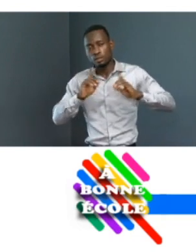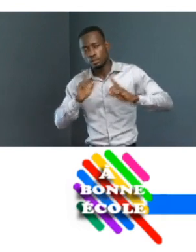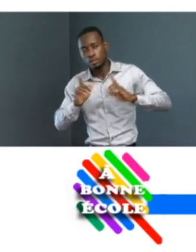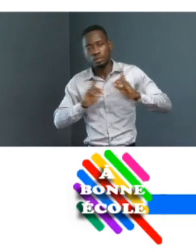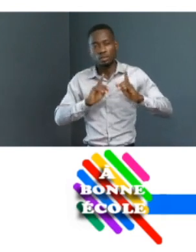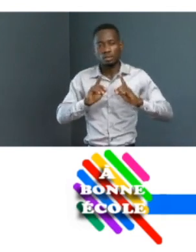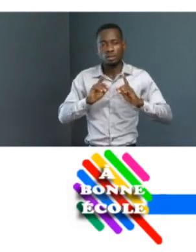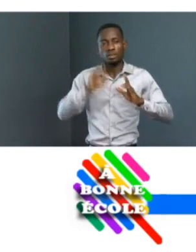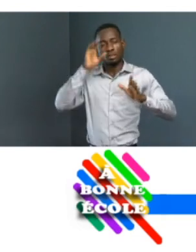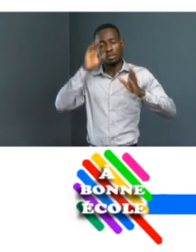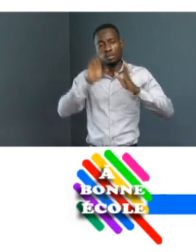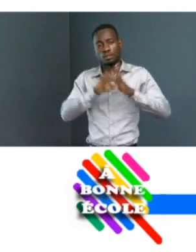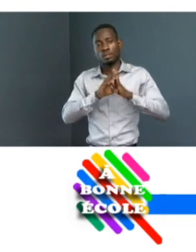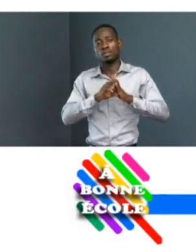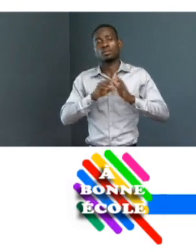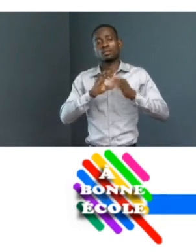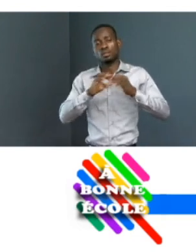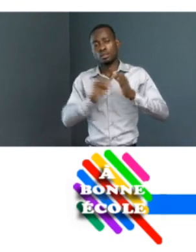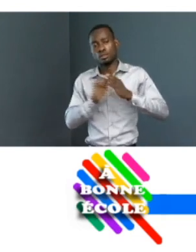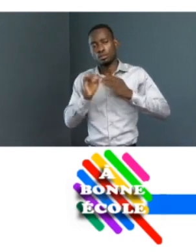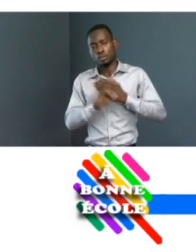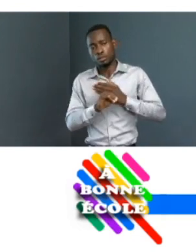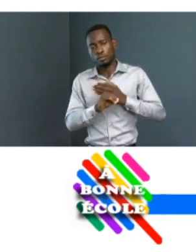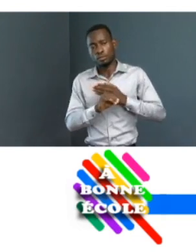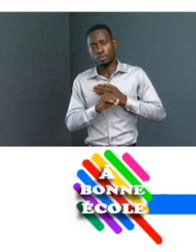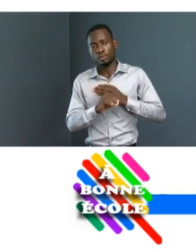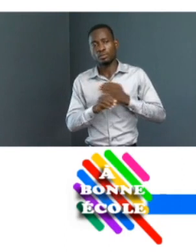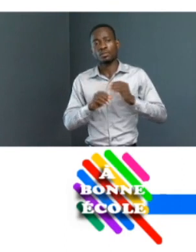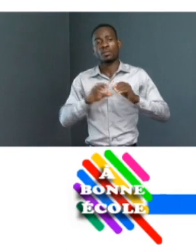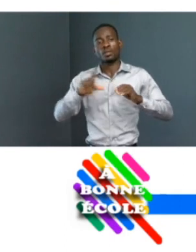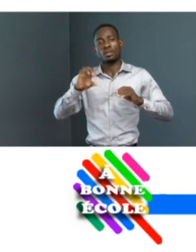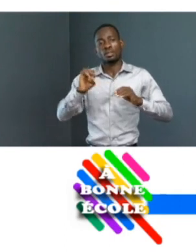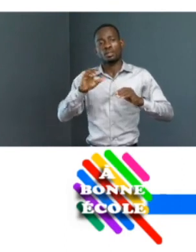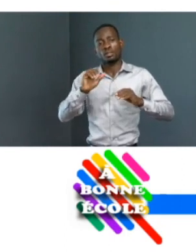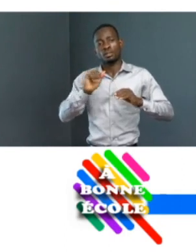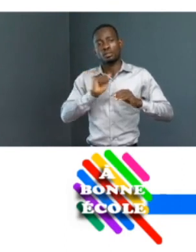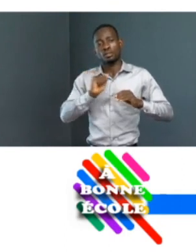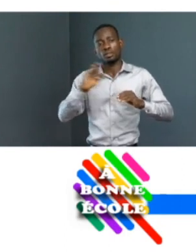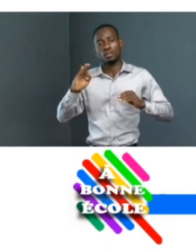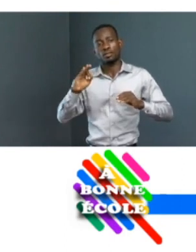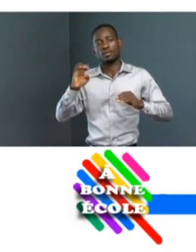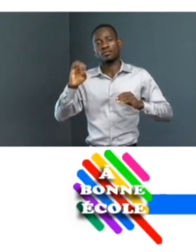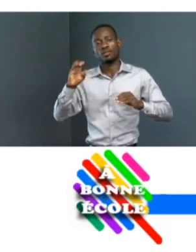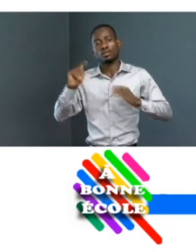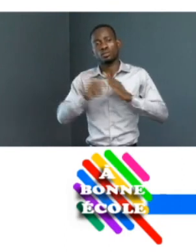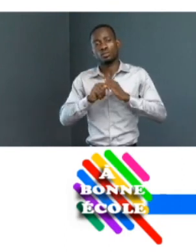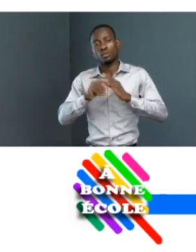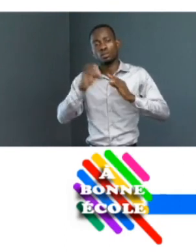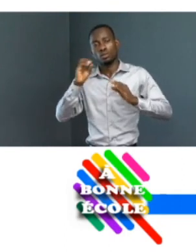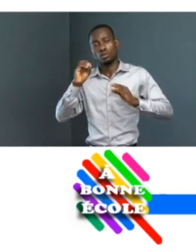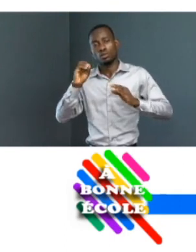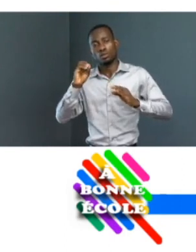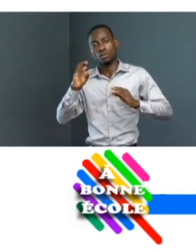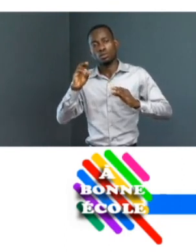des objets. Les affections oculaires sont de différentes